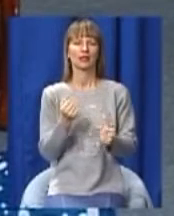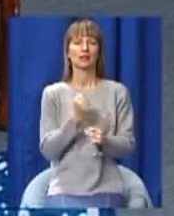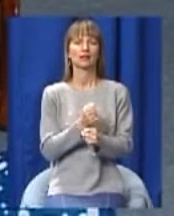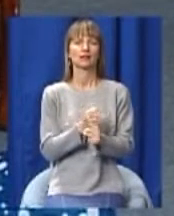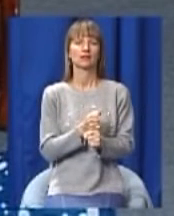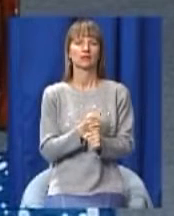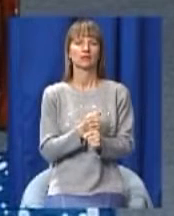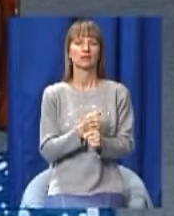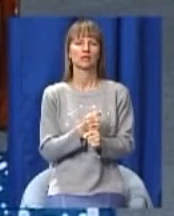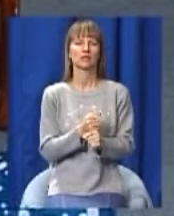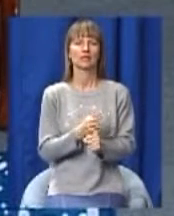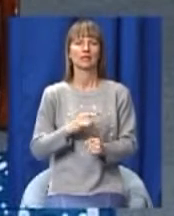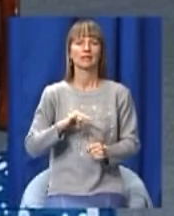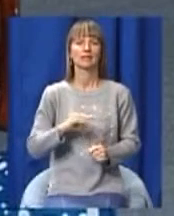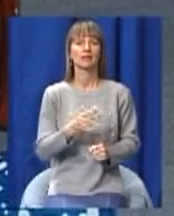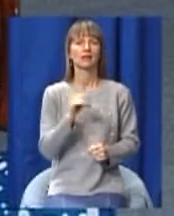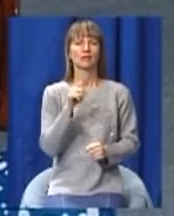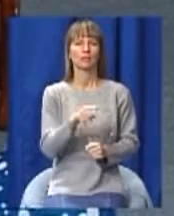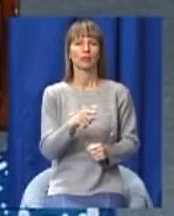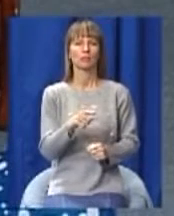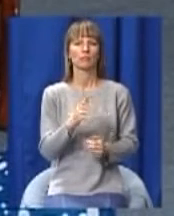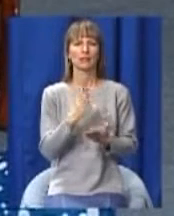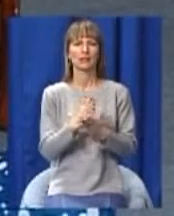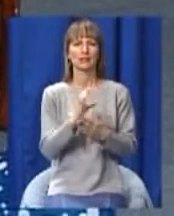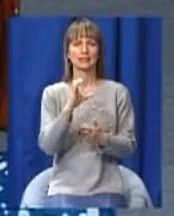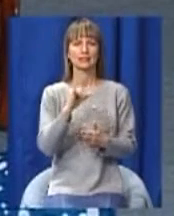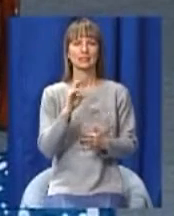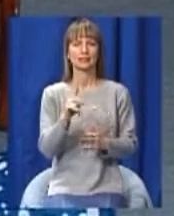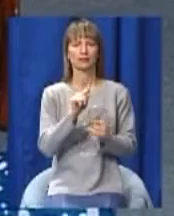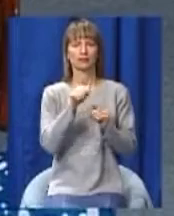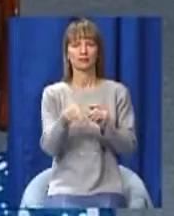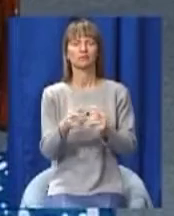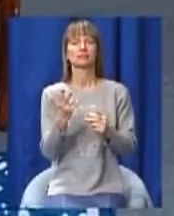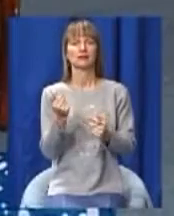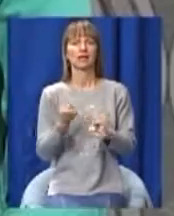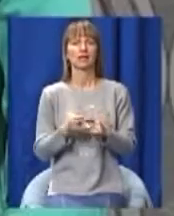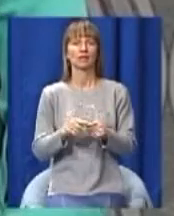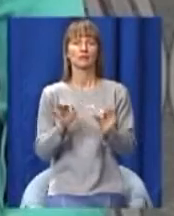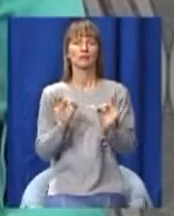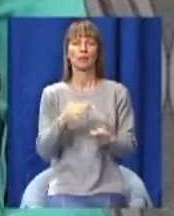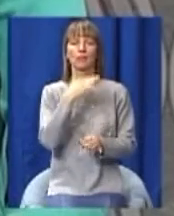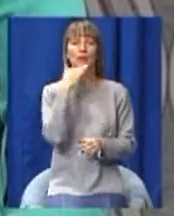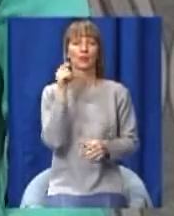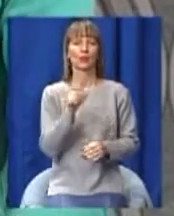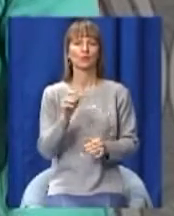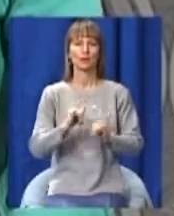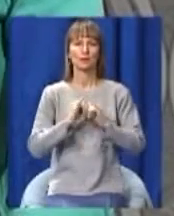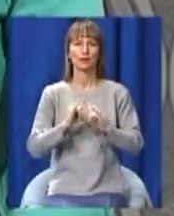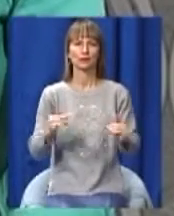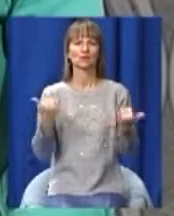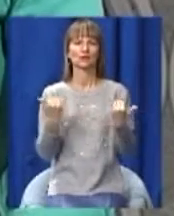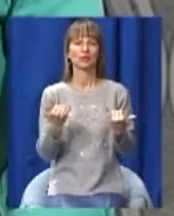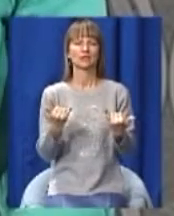діляться дірки, і там виливається сок. Так, це цілком правильно. Дуже багато людей поширено